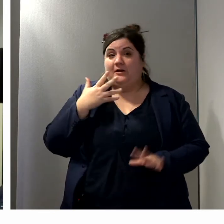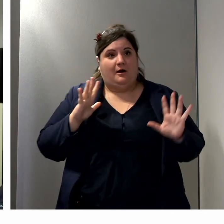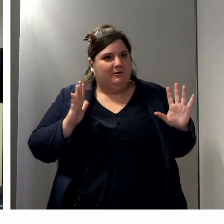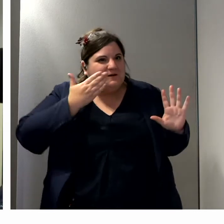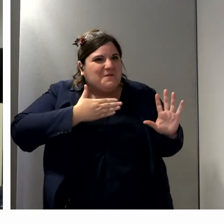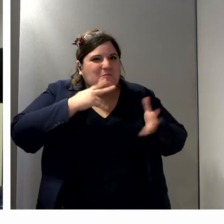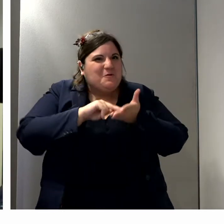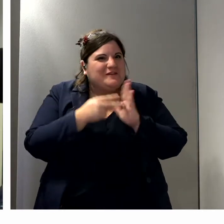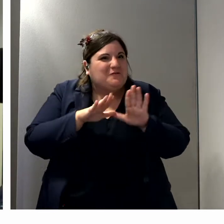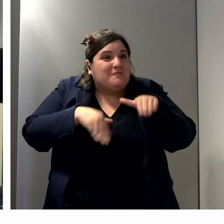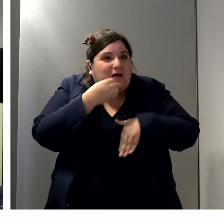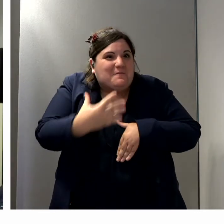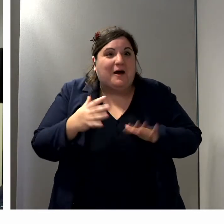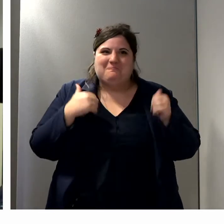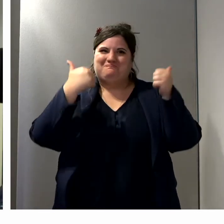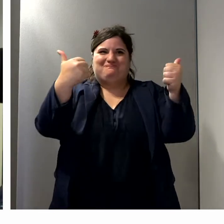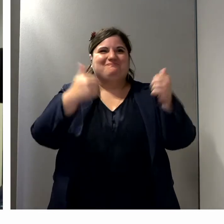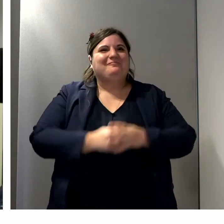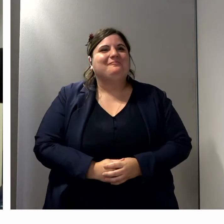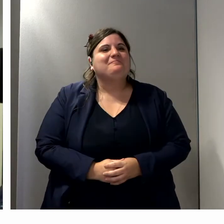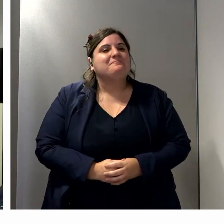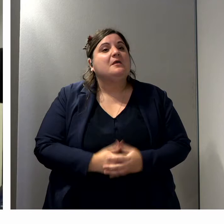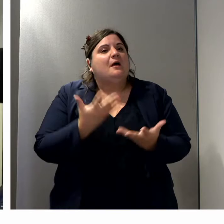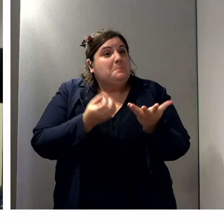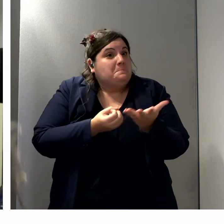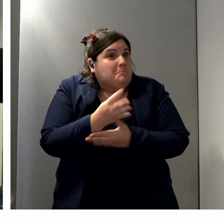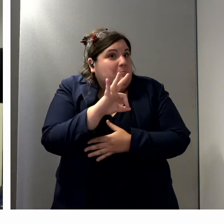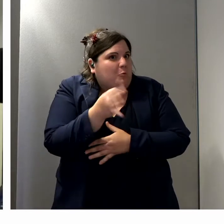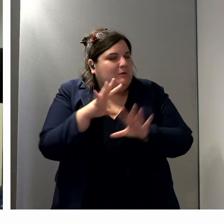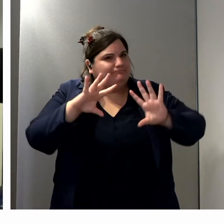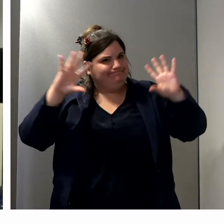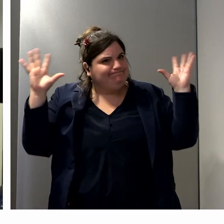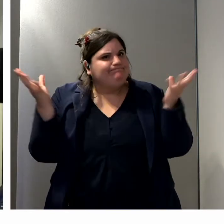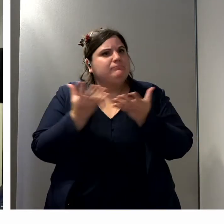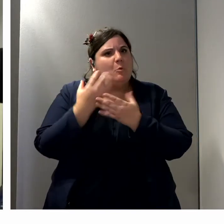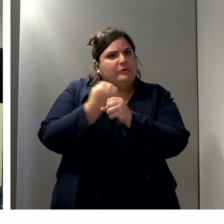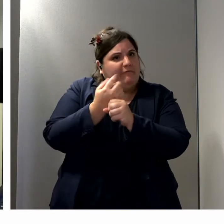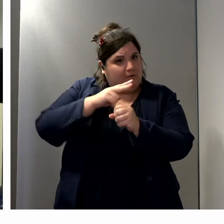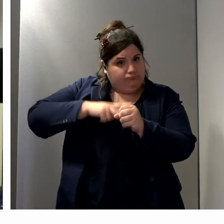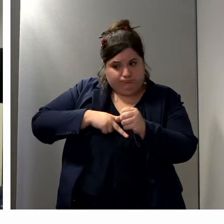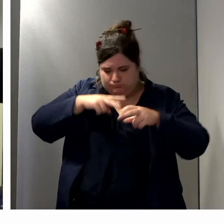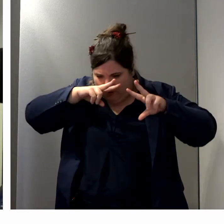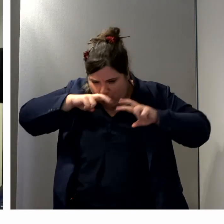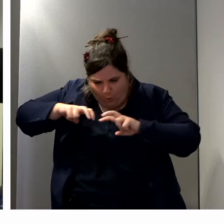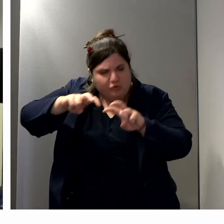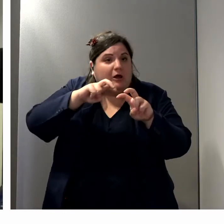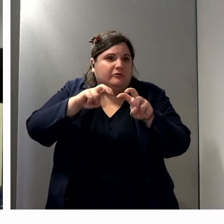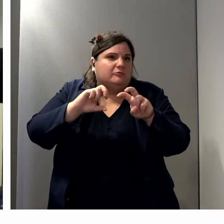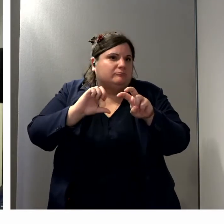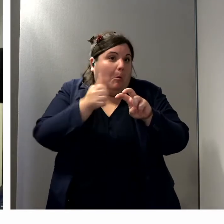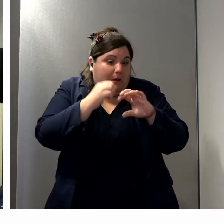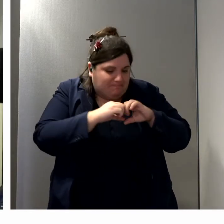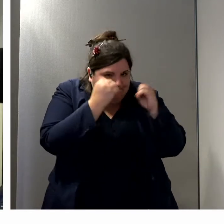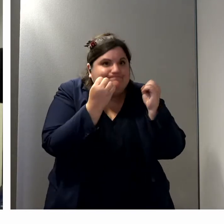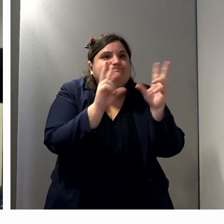C'est magnifique. Donc, voilà, pour vous dire que mes travaux de recherche, on va commencer par